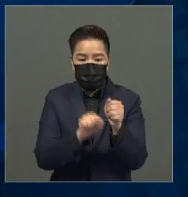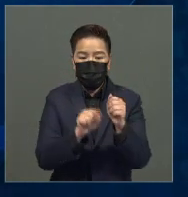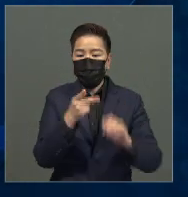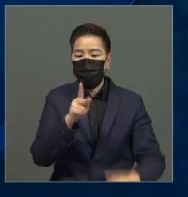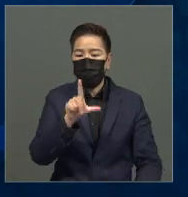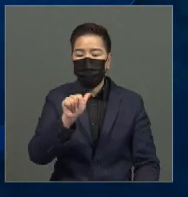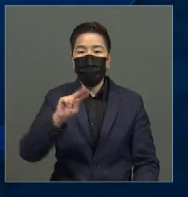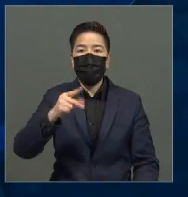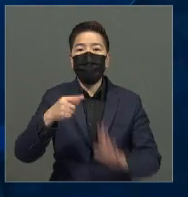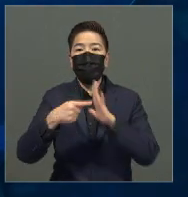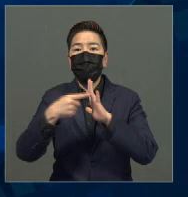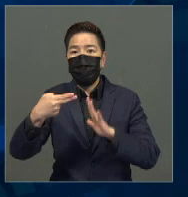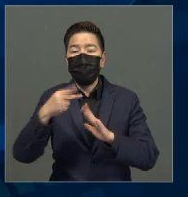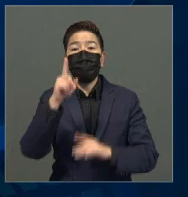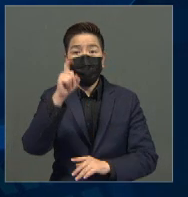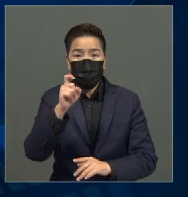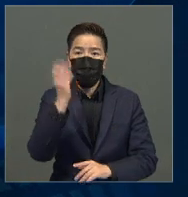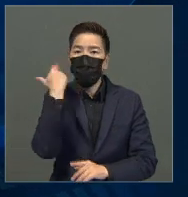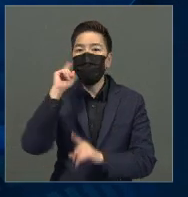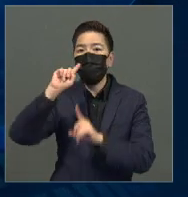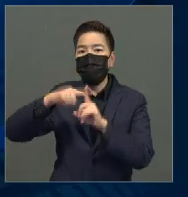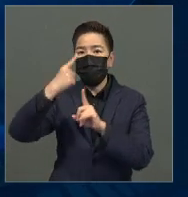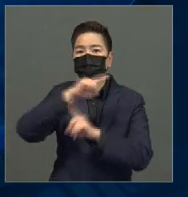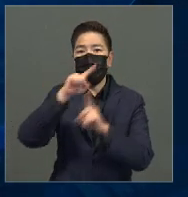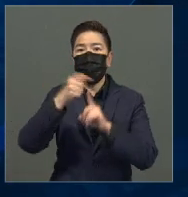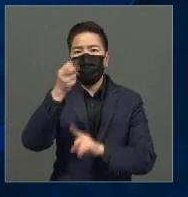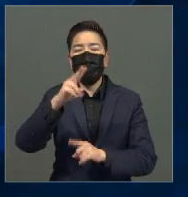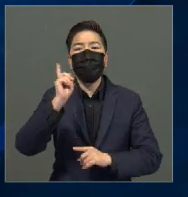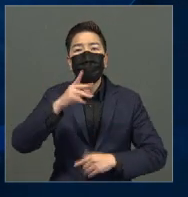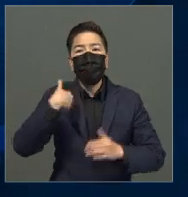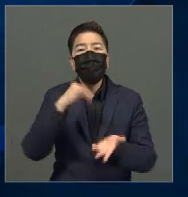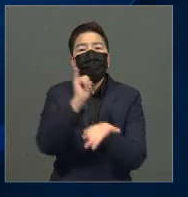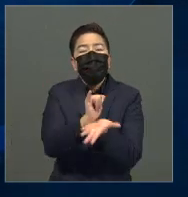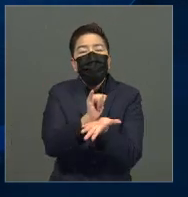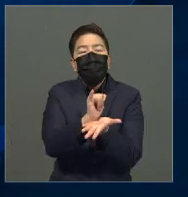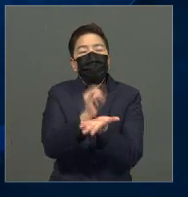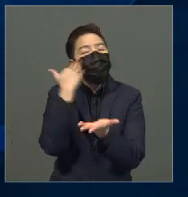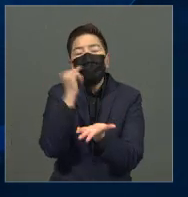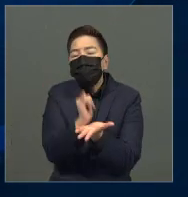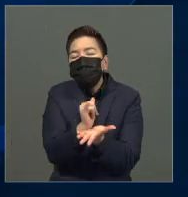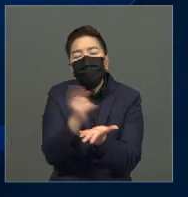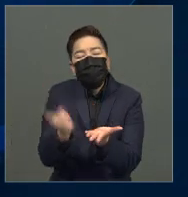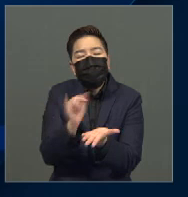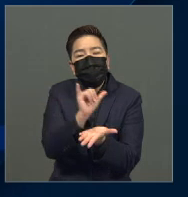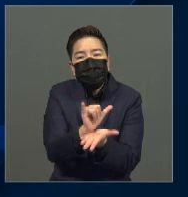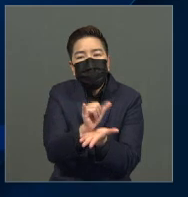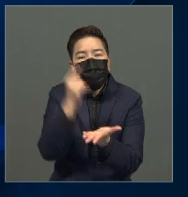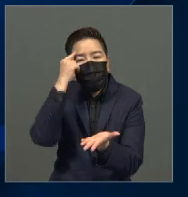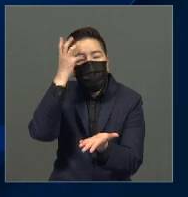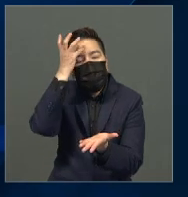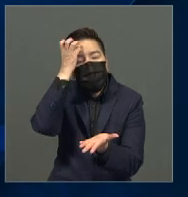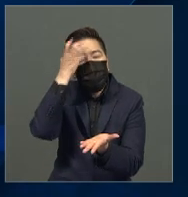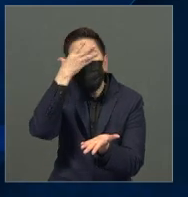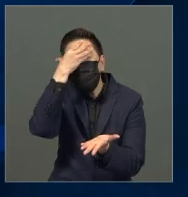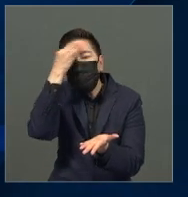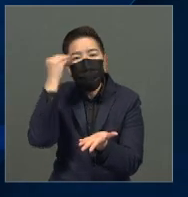ในวันที่ 12มกราคมแล้วก็มีโรคประจำตัวเป็นผู้ป่วยติดเตียงอยู่แต่เดิมแล้วนะคะรวมทั้งมีโรคสมองเสื่อ